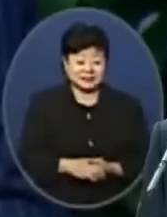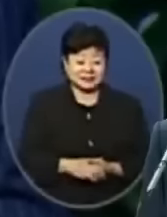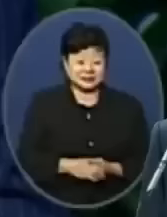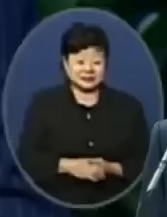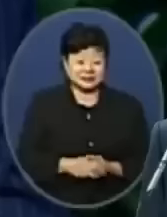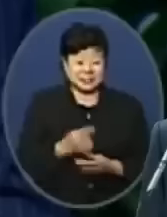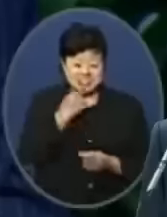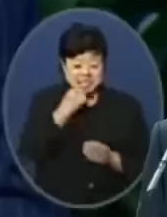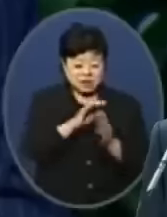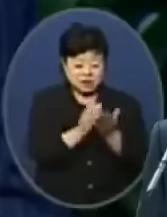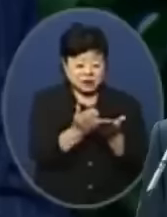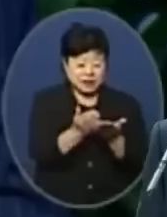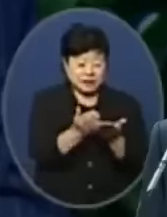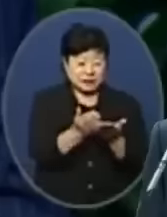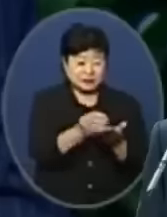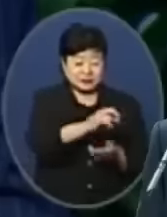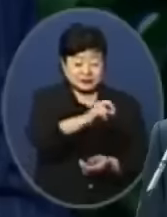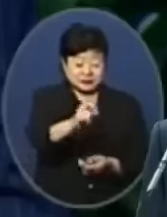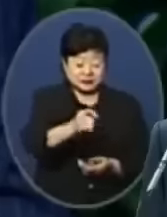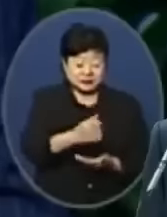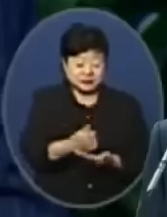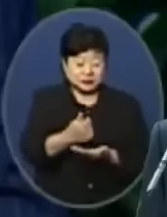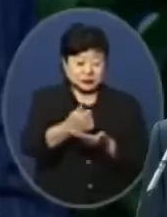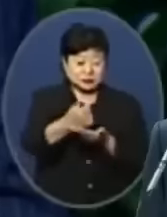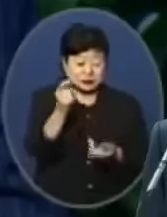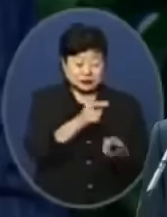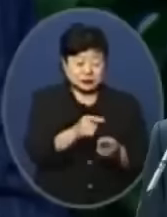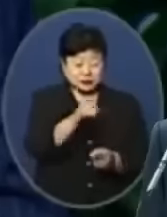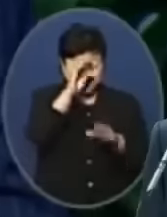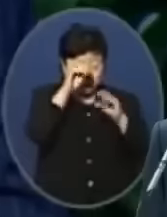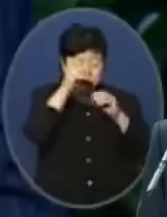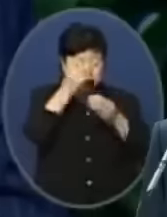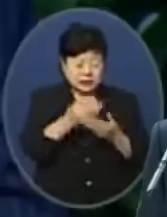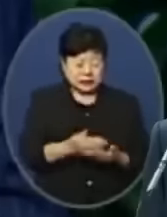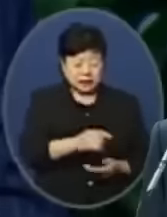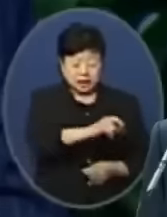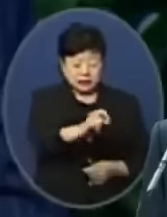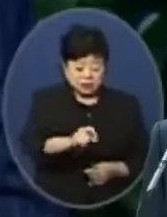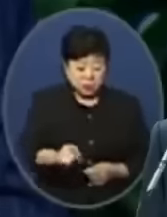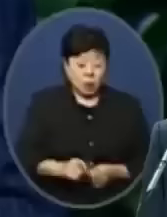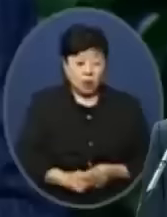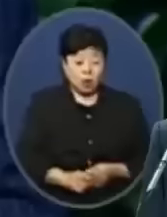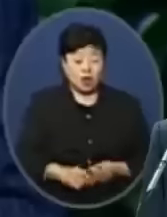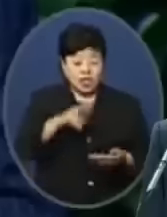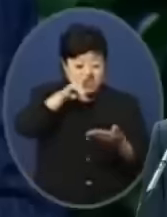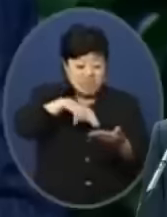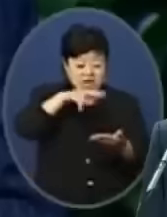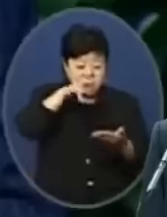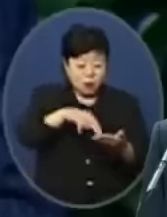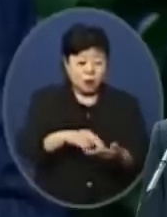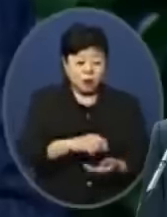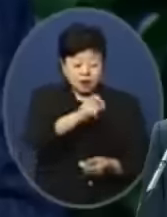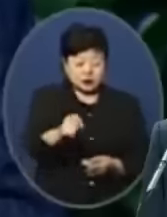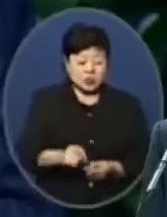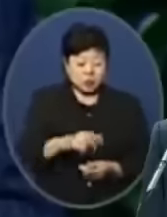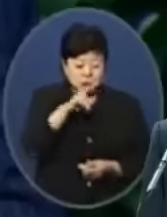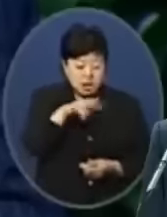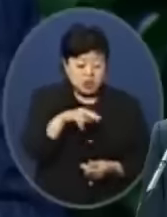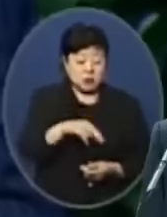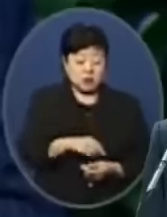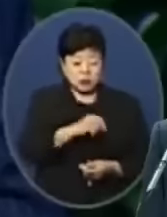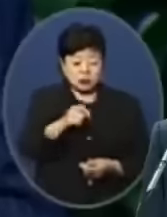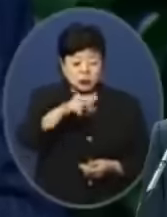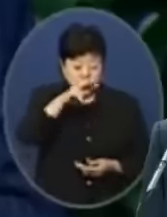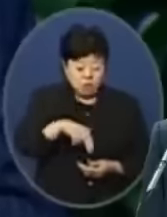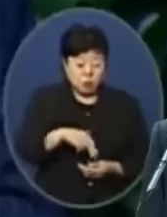노트에 제가 채찍에 맞음으로 너희가 남을 입었나니라고 적고 읽고 또 적고 읽고 적고